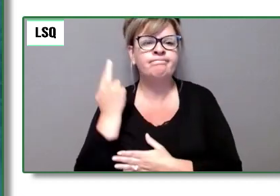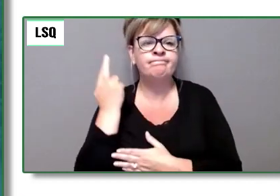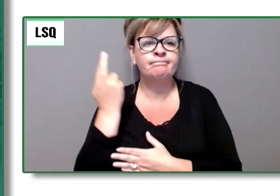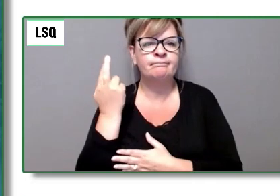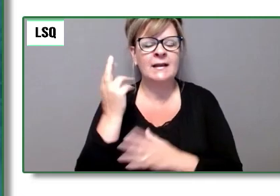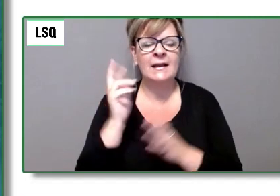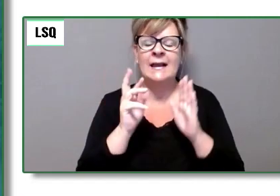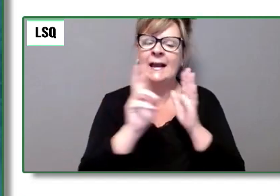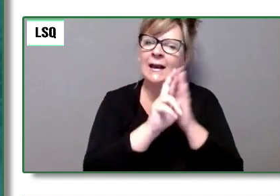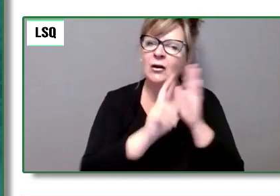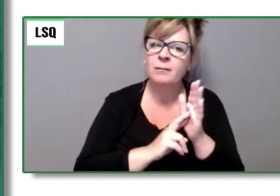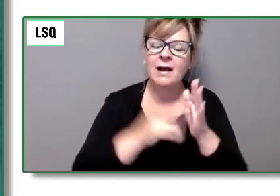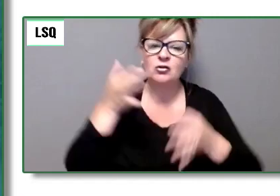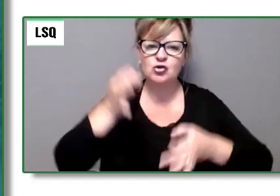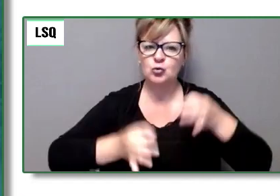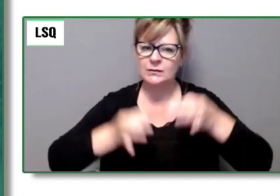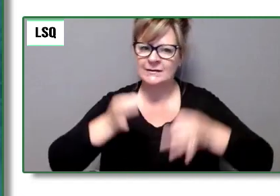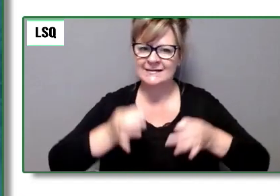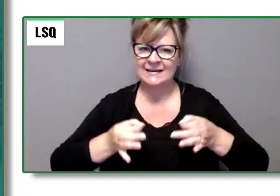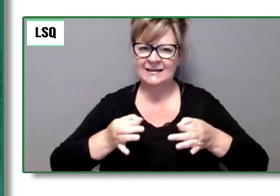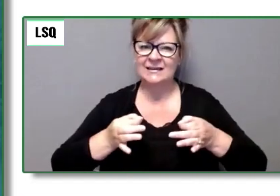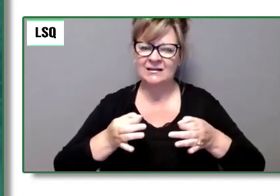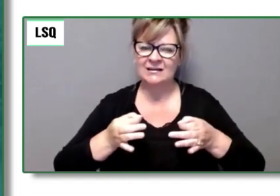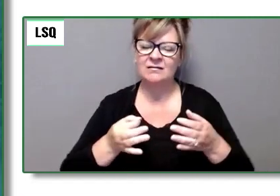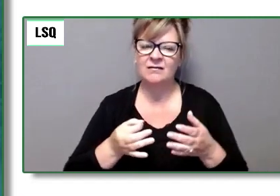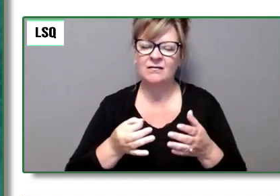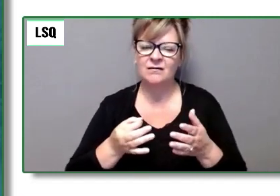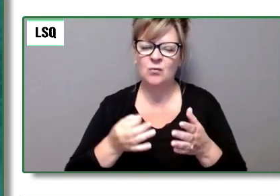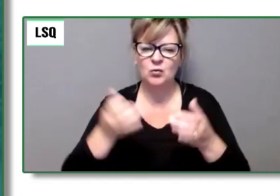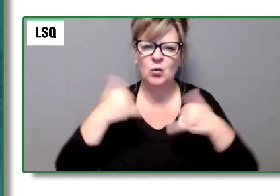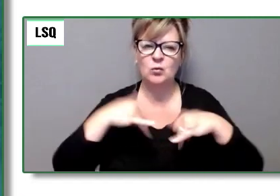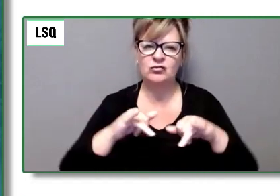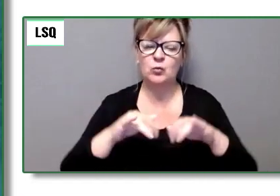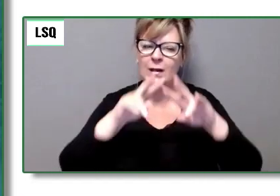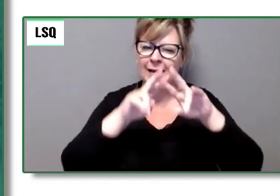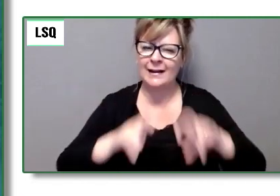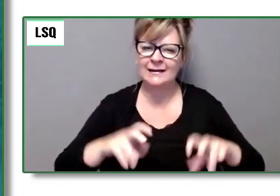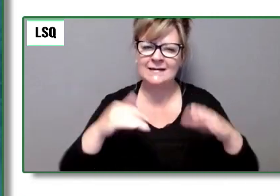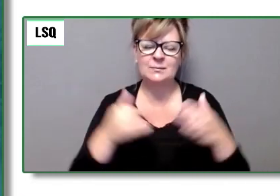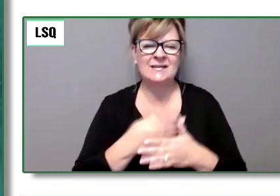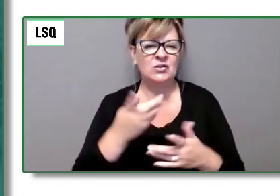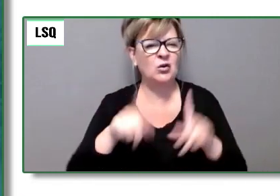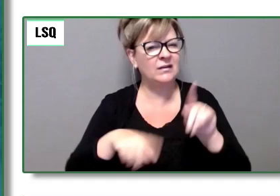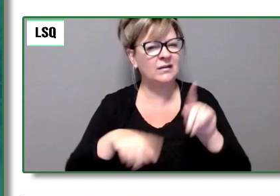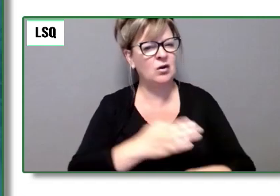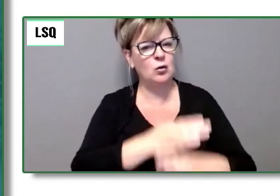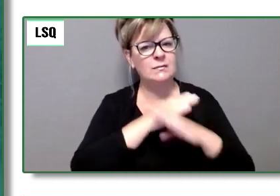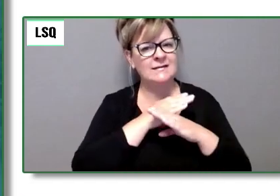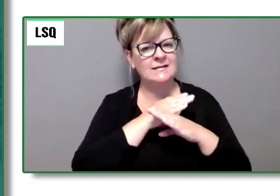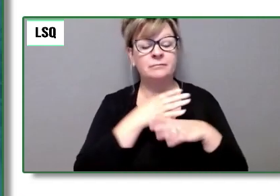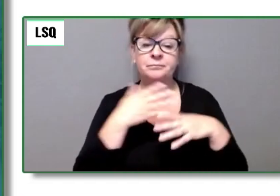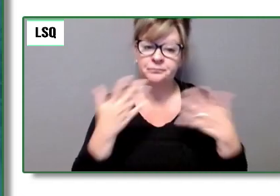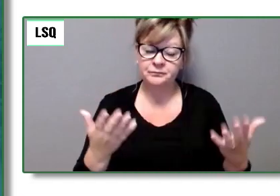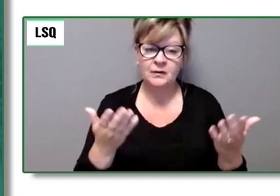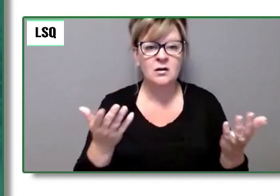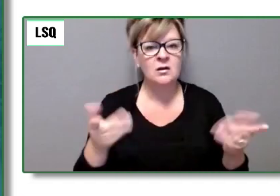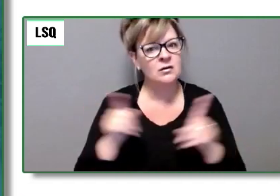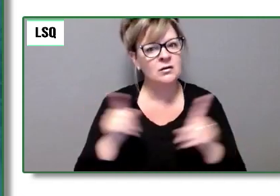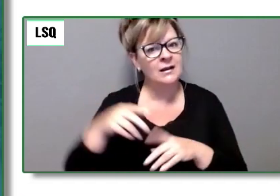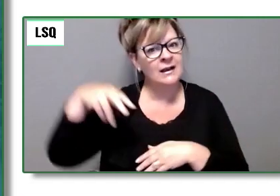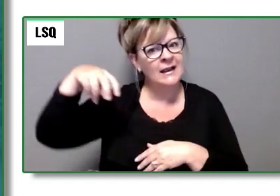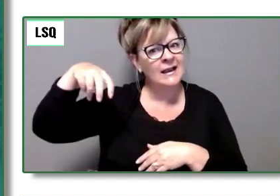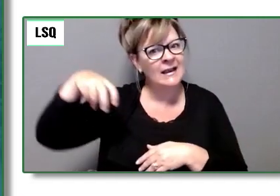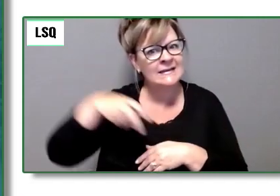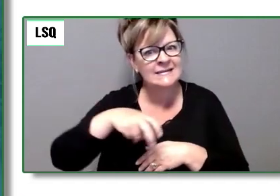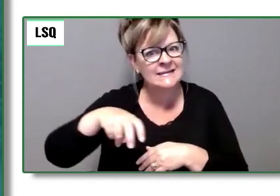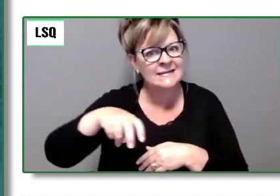Également, faire du ski, donc sur des montagnes sans piste. Je sais que dans le Canada à l'Ouest, il y avait donc un guide qui amenait les